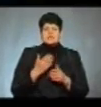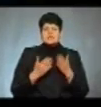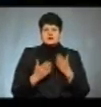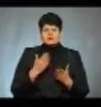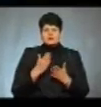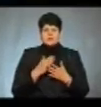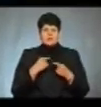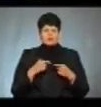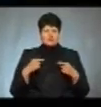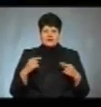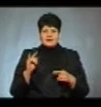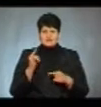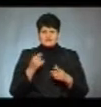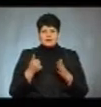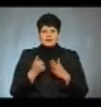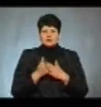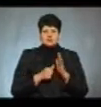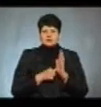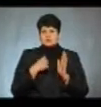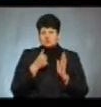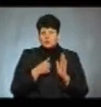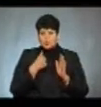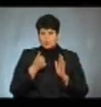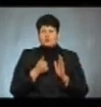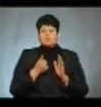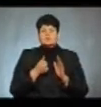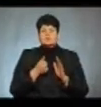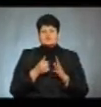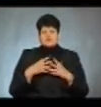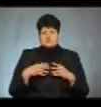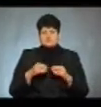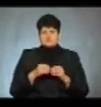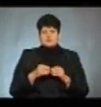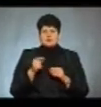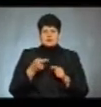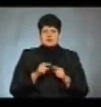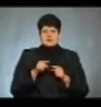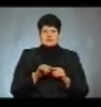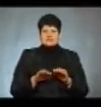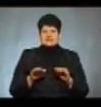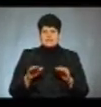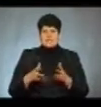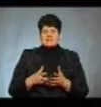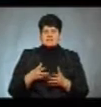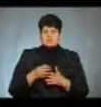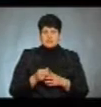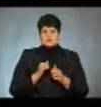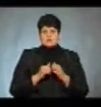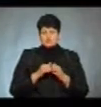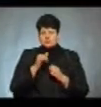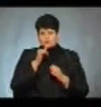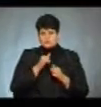Якщо є будь-яка дитина до 6-річного віку багатодітної сім'ї, то на цих дітей виплачується